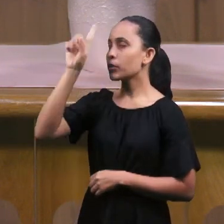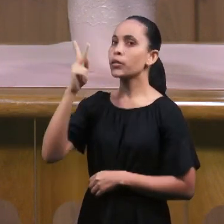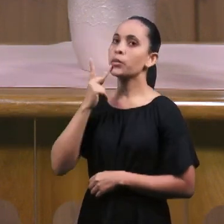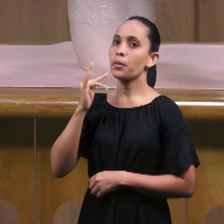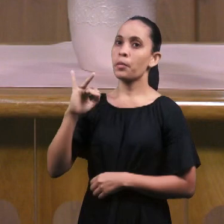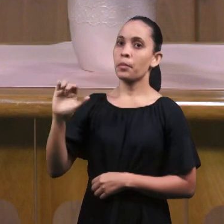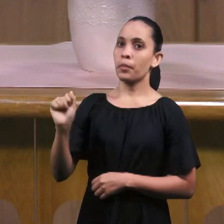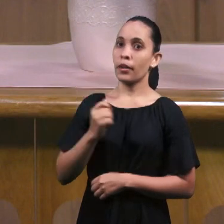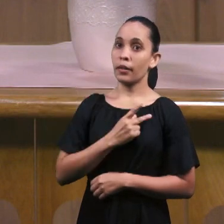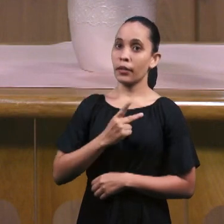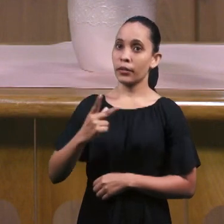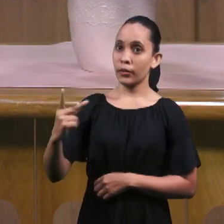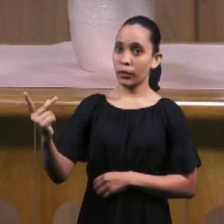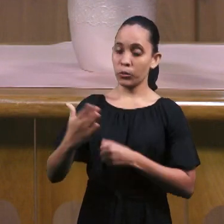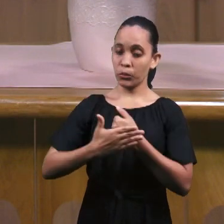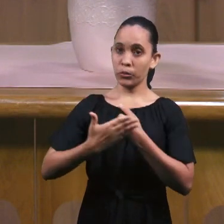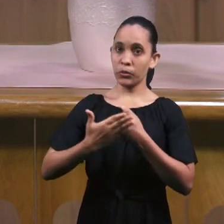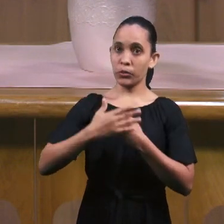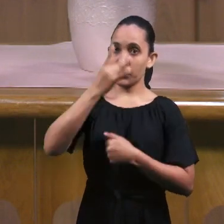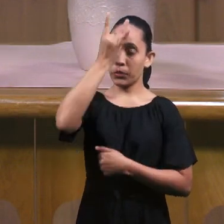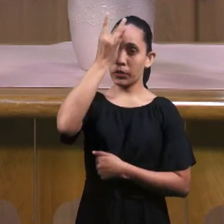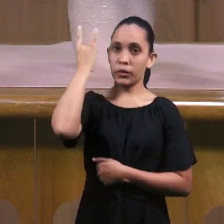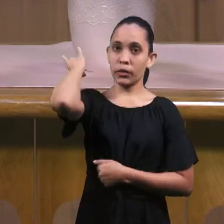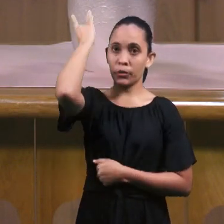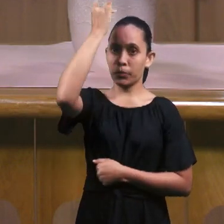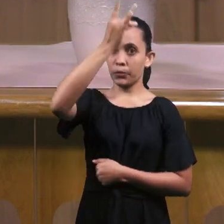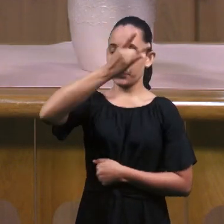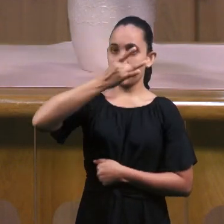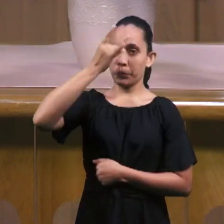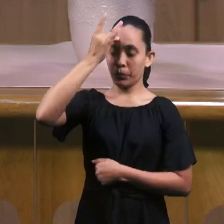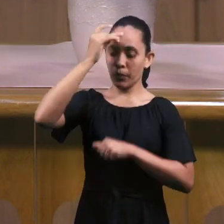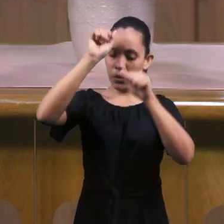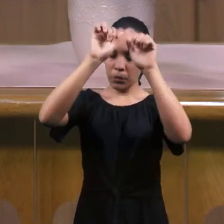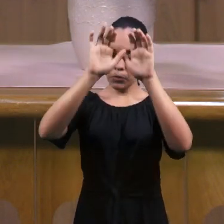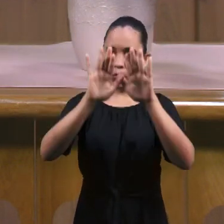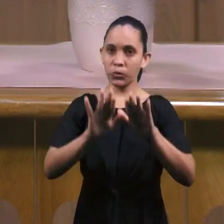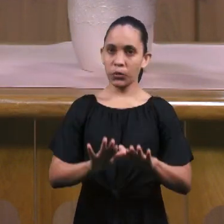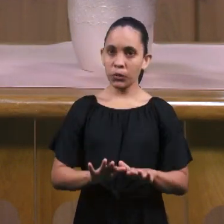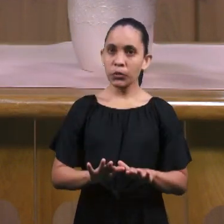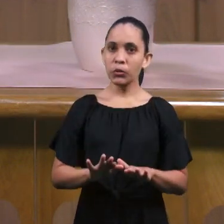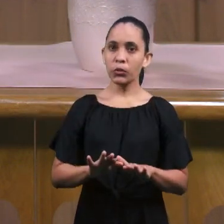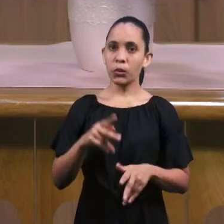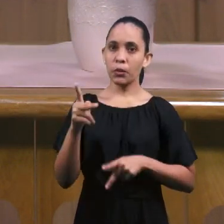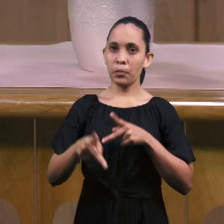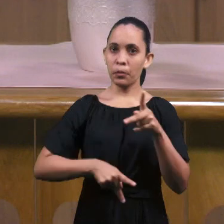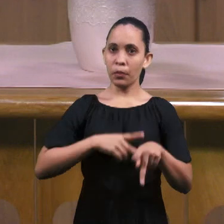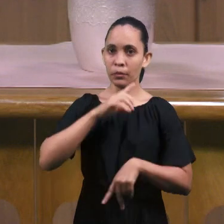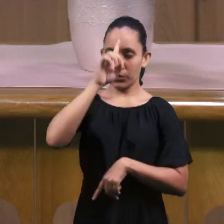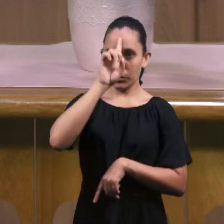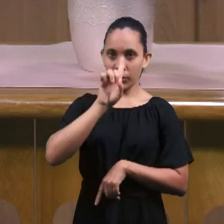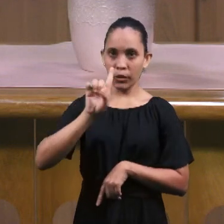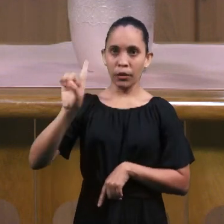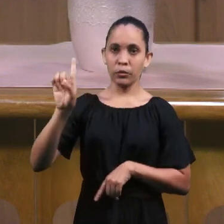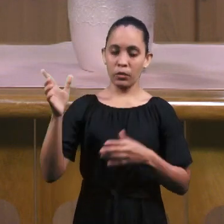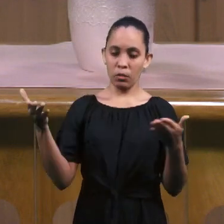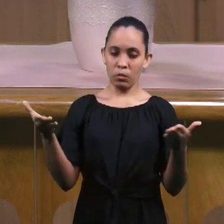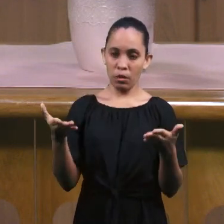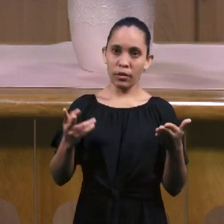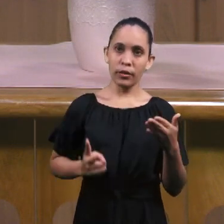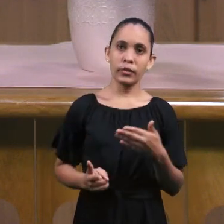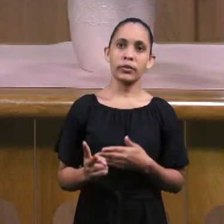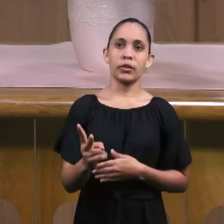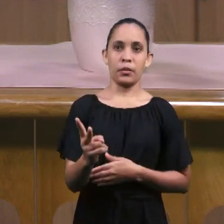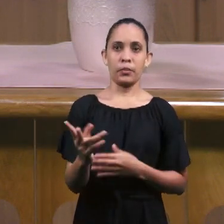douces, saintes, éternelles consolations du Saint-Esprit reposent sur vous, frères, sur tout le peuple de Dieu, depuis maintenant et pour toujours.